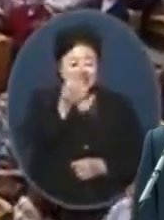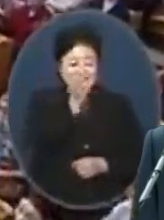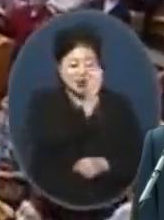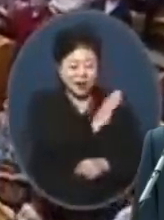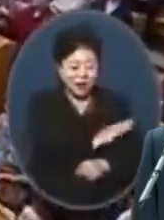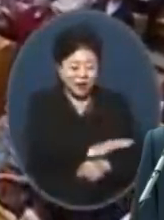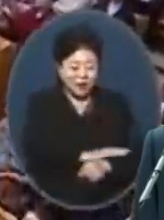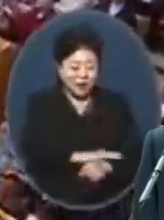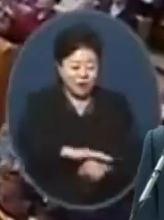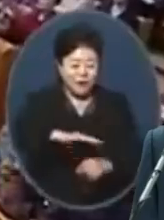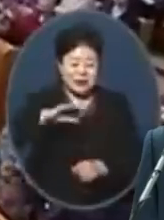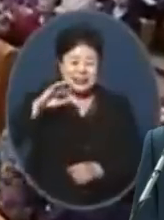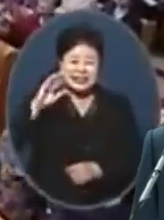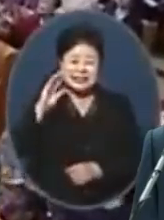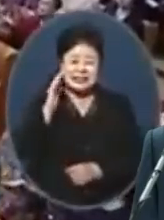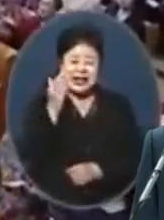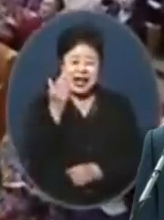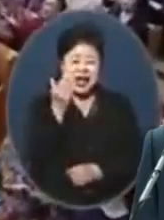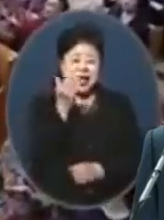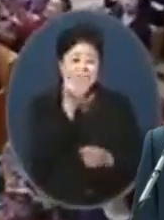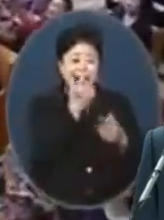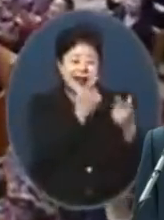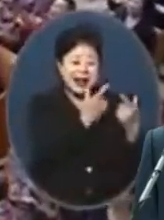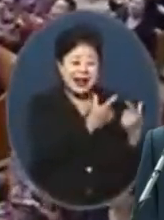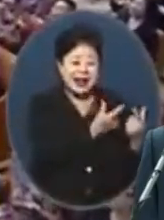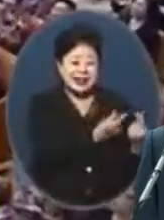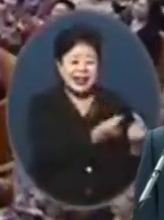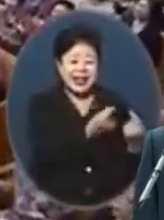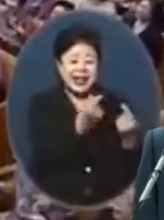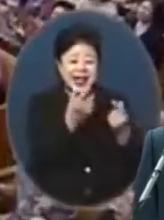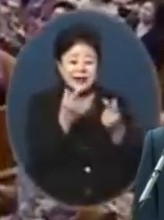내 영혼이